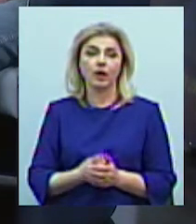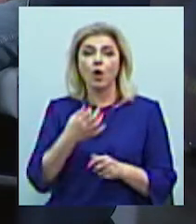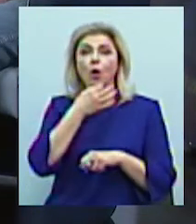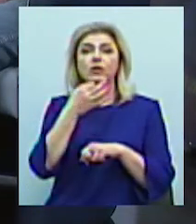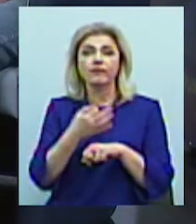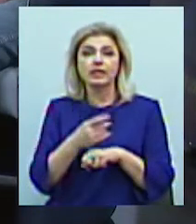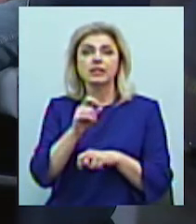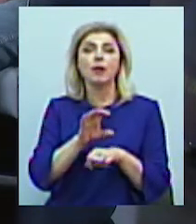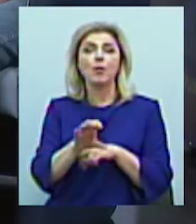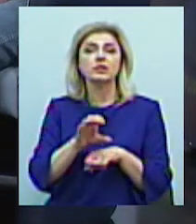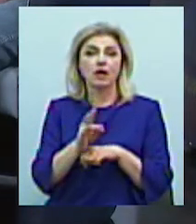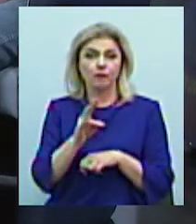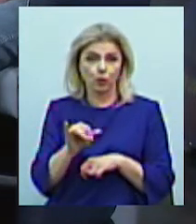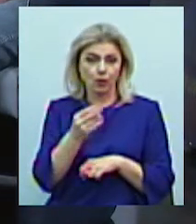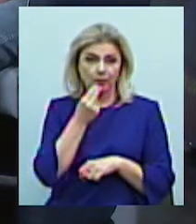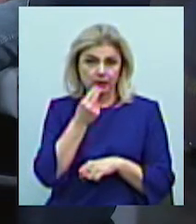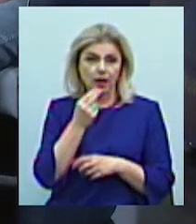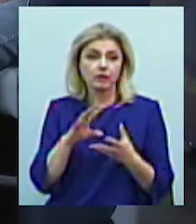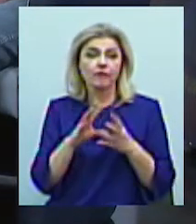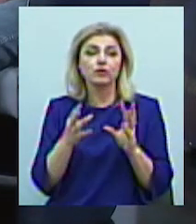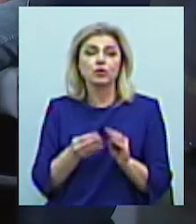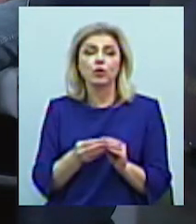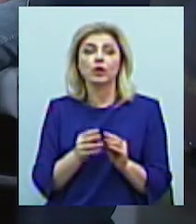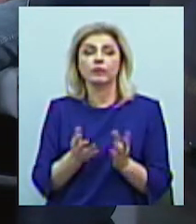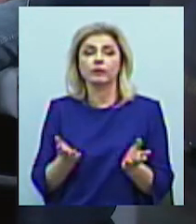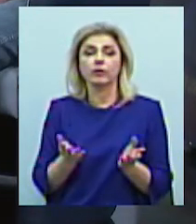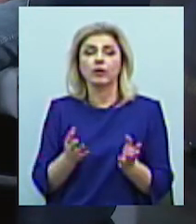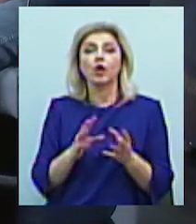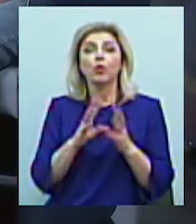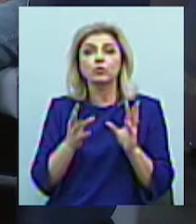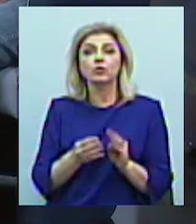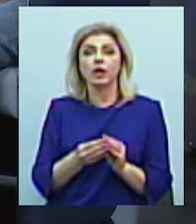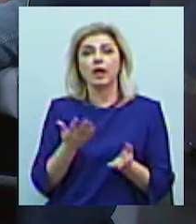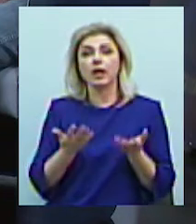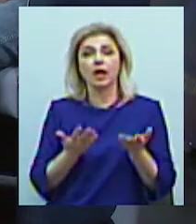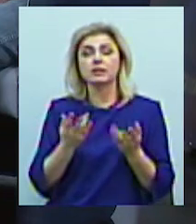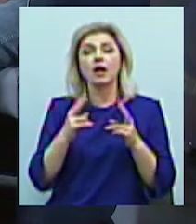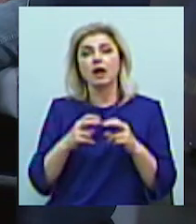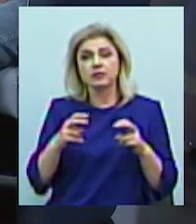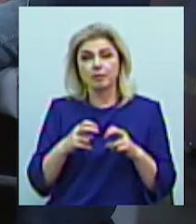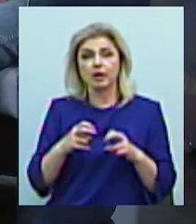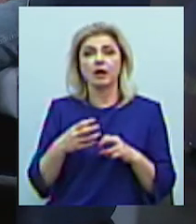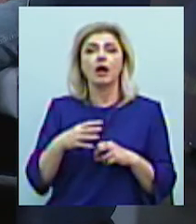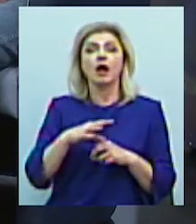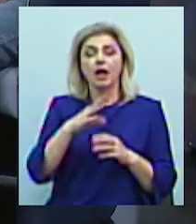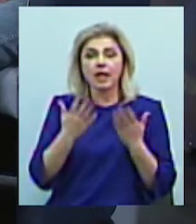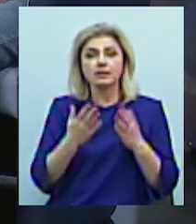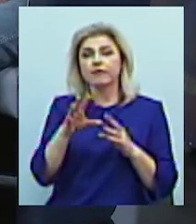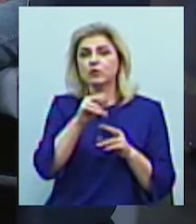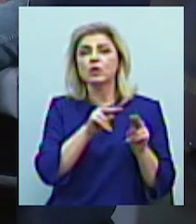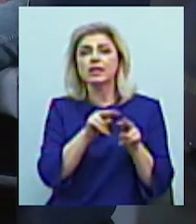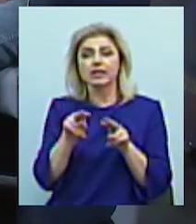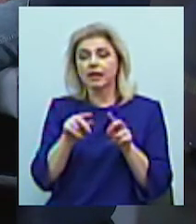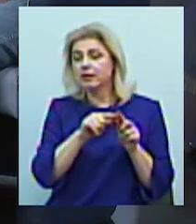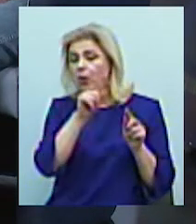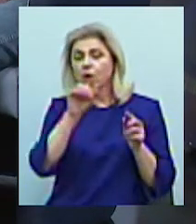Відповідальність за поставку? Так. Питання. Ну, взагалі, от, усе, якщо розібратись, усе коло прослідкувати. Смотрите, ну,